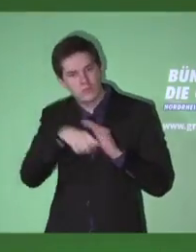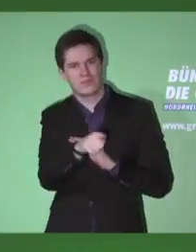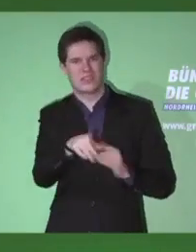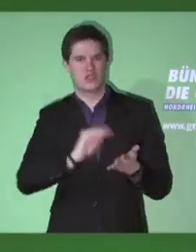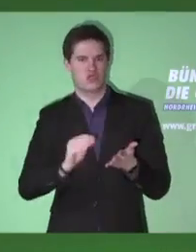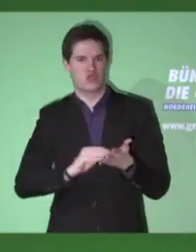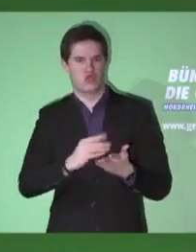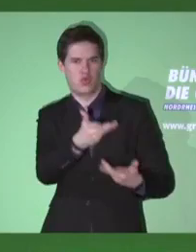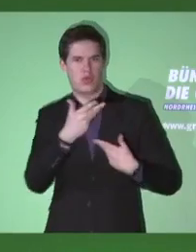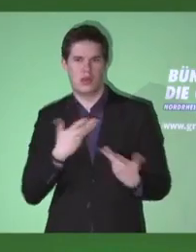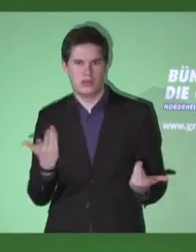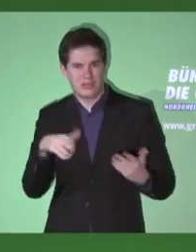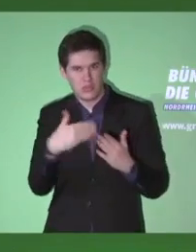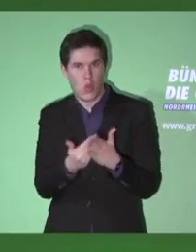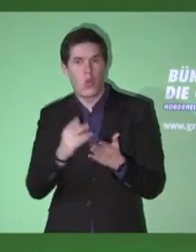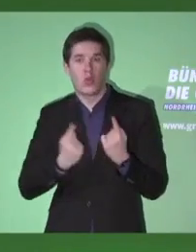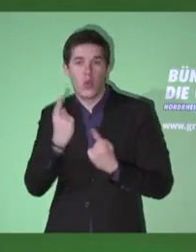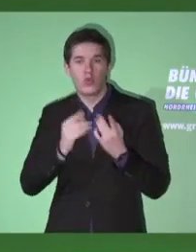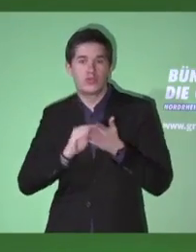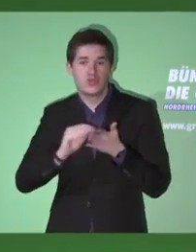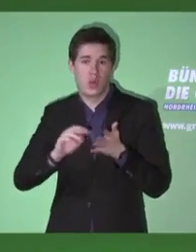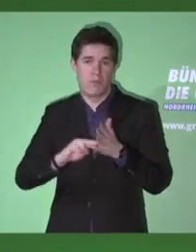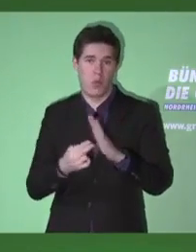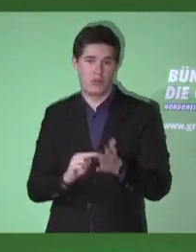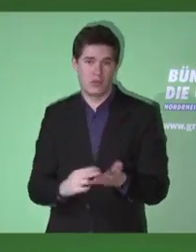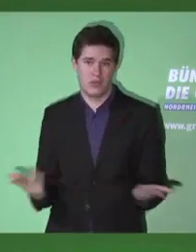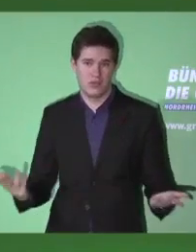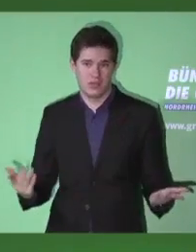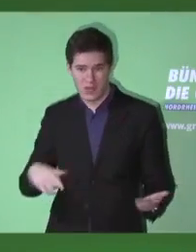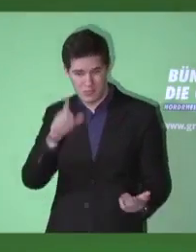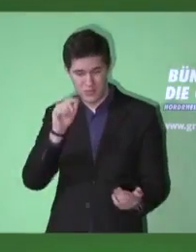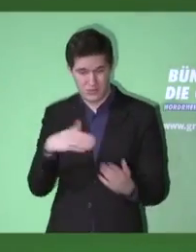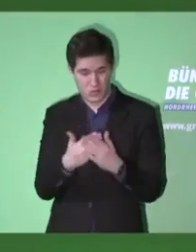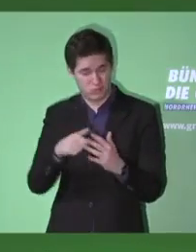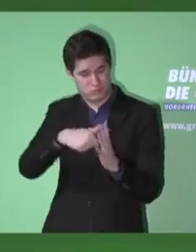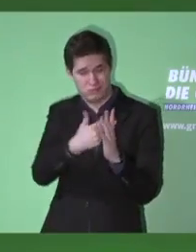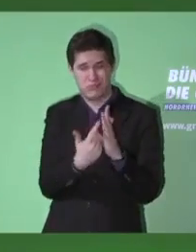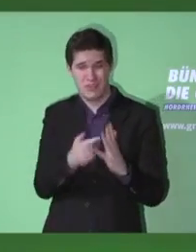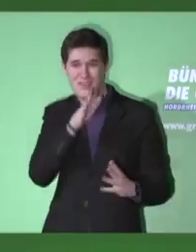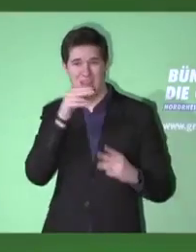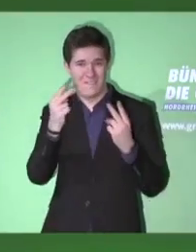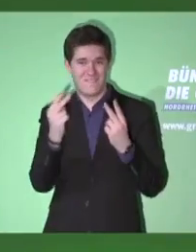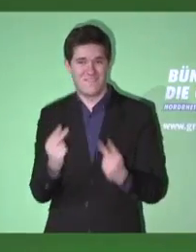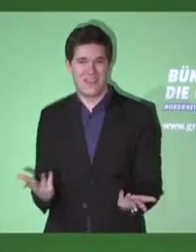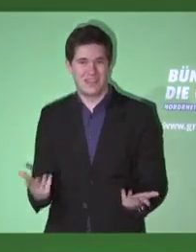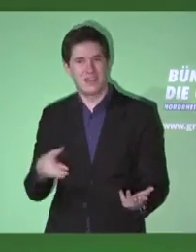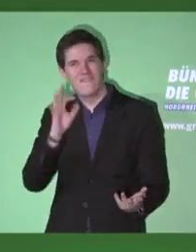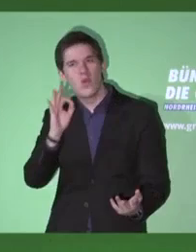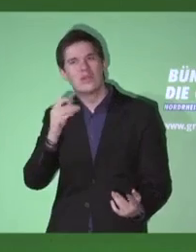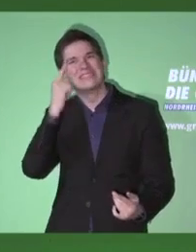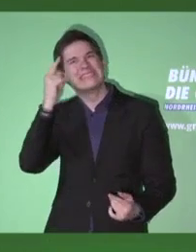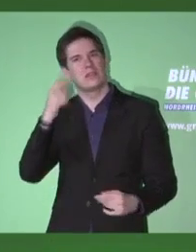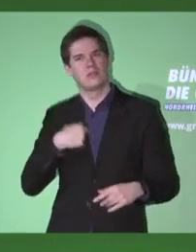das ist grüne Schulpolitik, liebe Freundinnen und Freunde. Die weichen Faktoren, die so wichtig sind für sinnliches Lernen